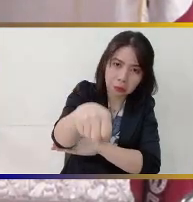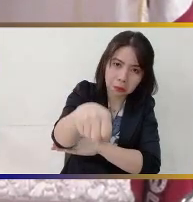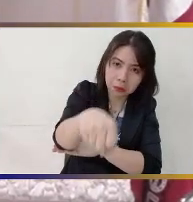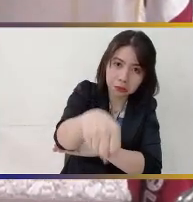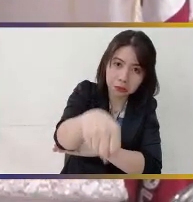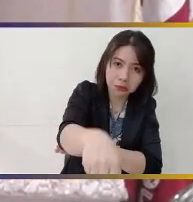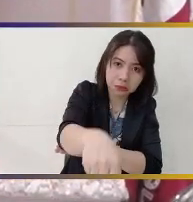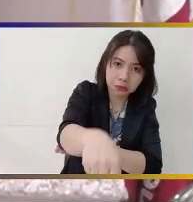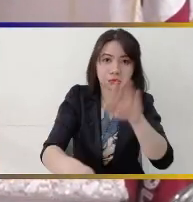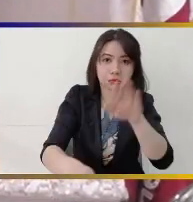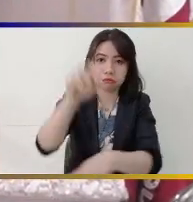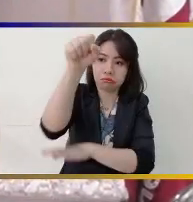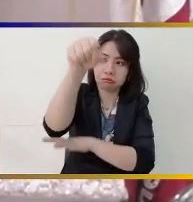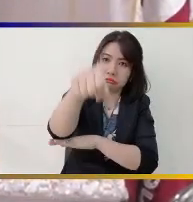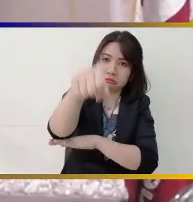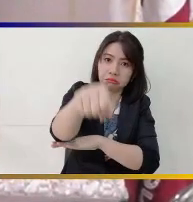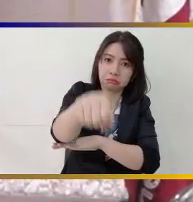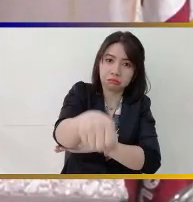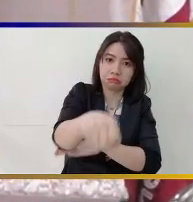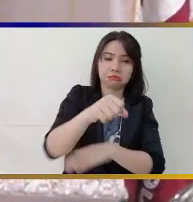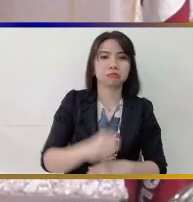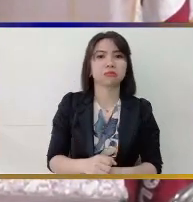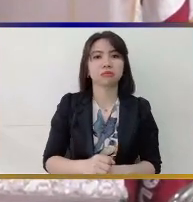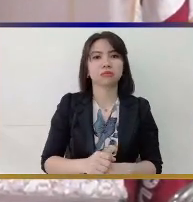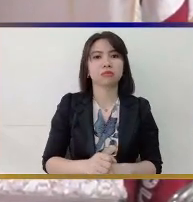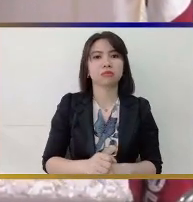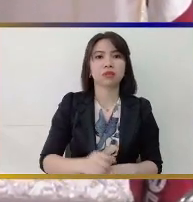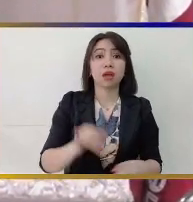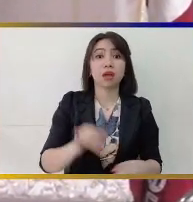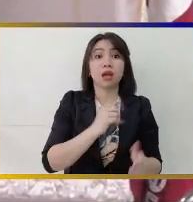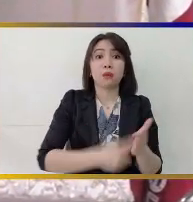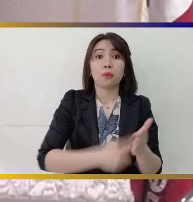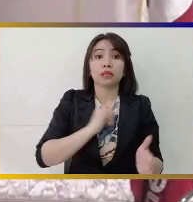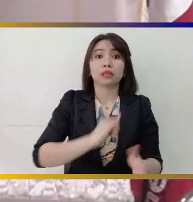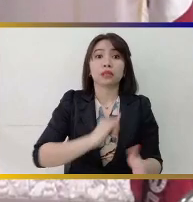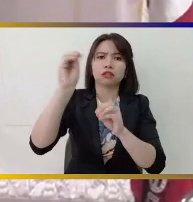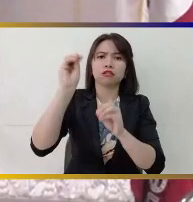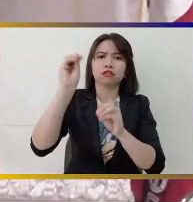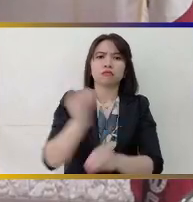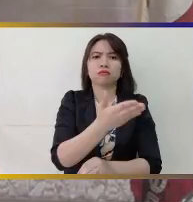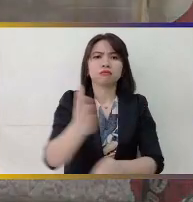Listen to me now. Ito lagi kong tinuturo sa mga kababaihan. Pag lumakad kayo, chin up.